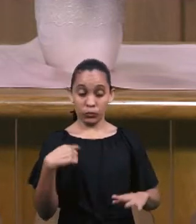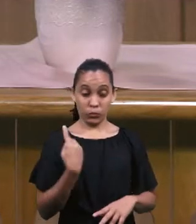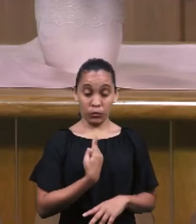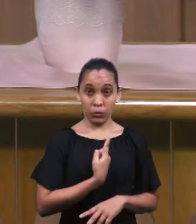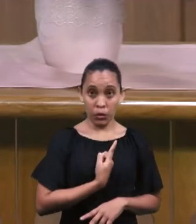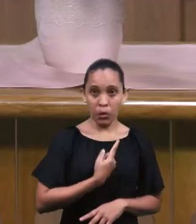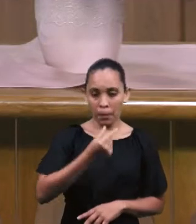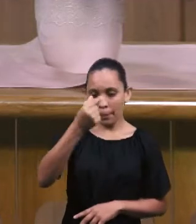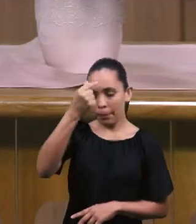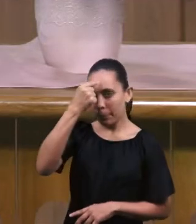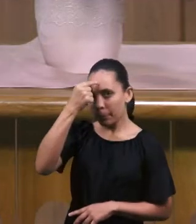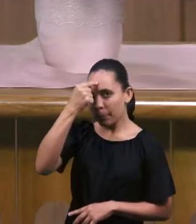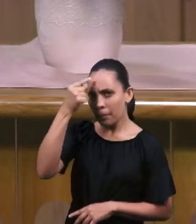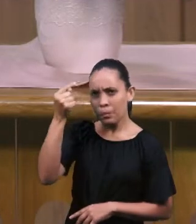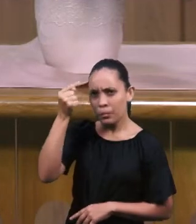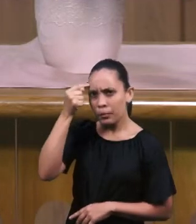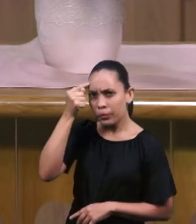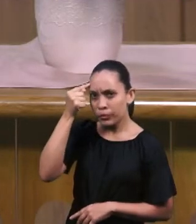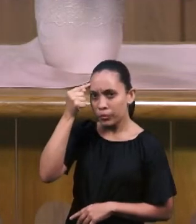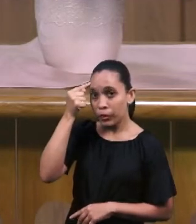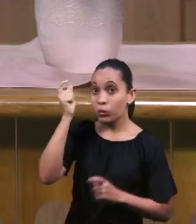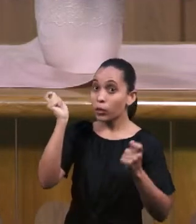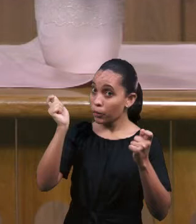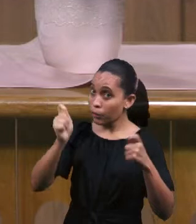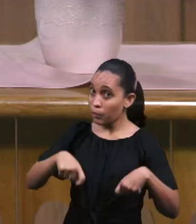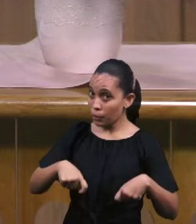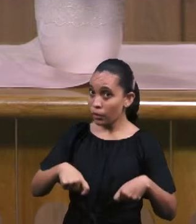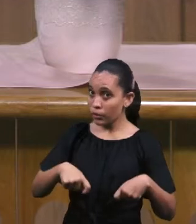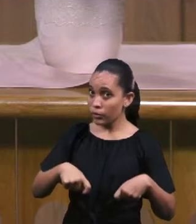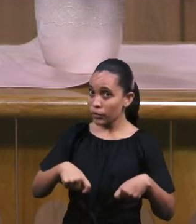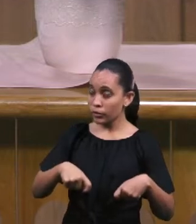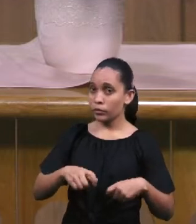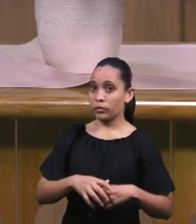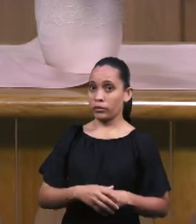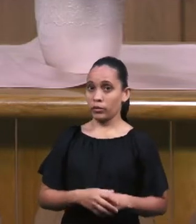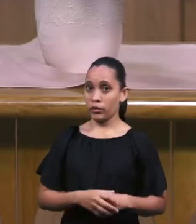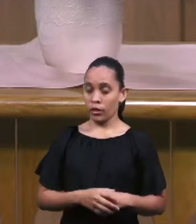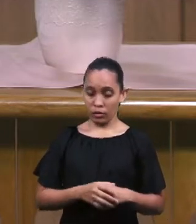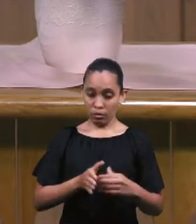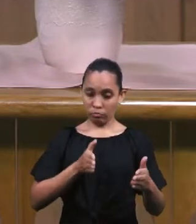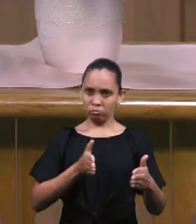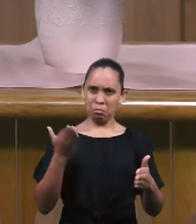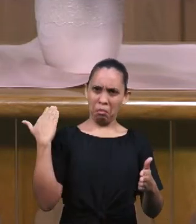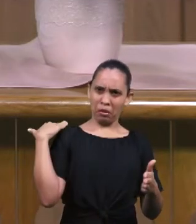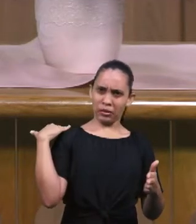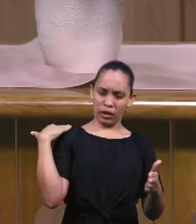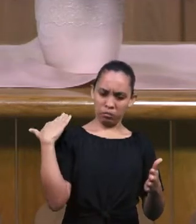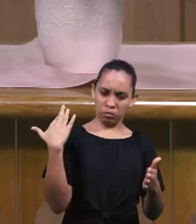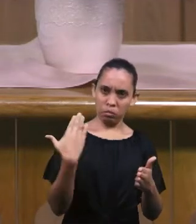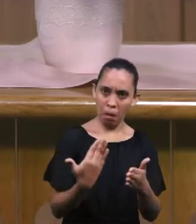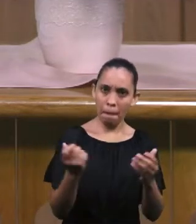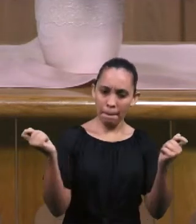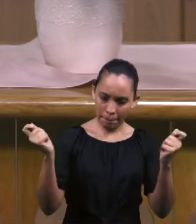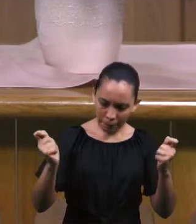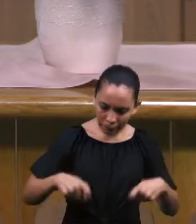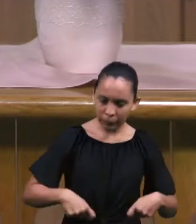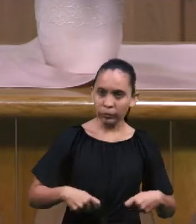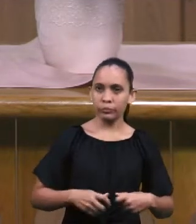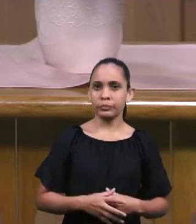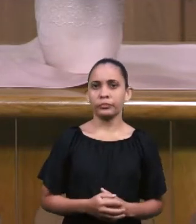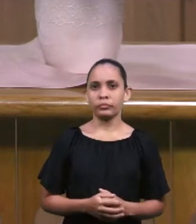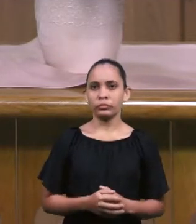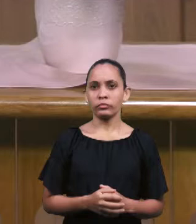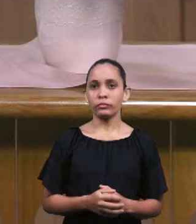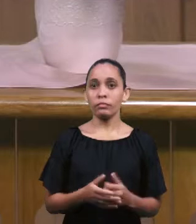une mentalité qui peut entrer et entre dans plusieurs époques, même dans le